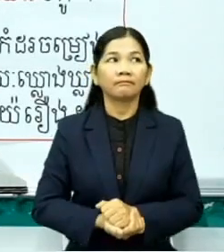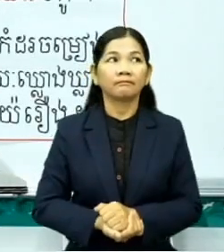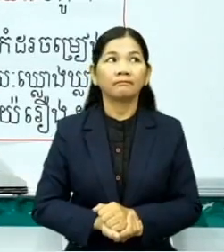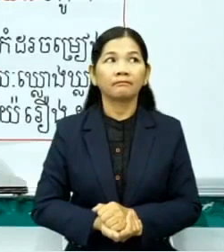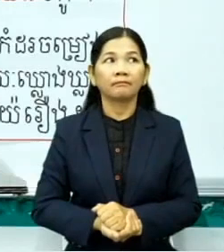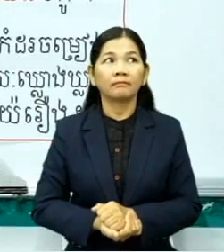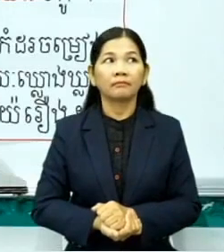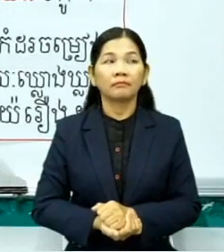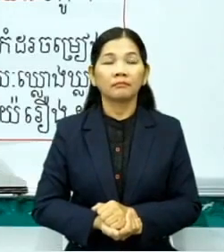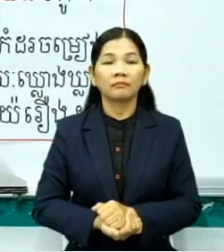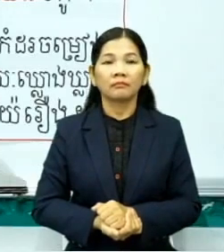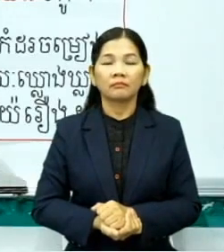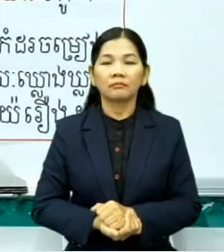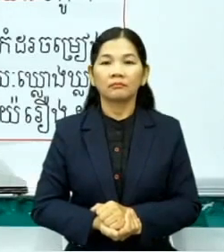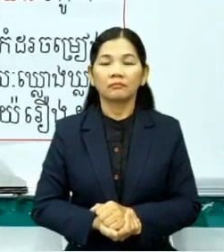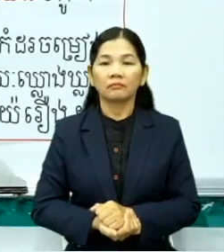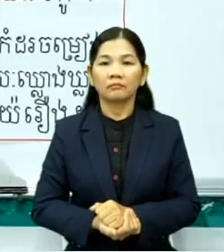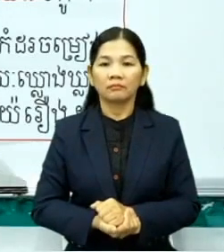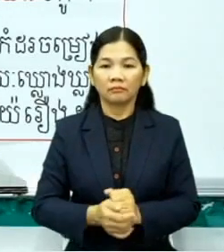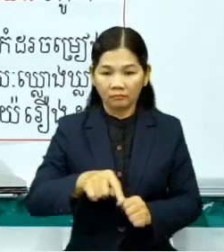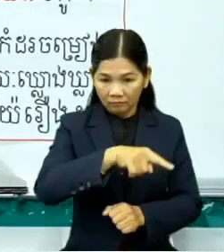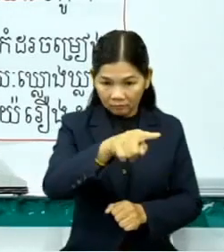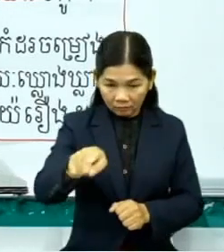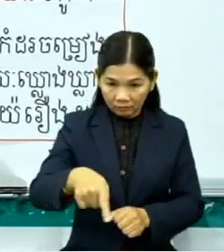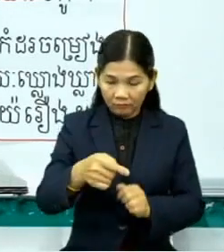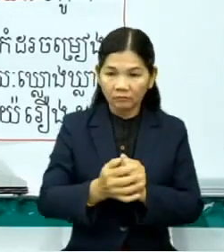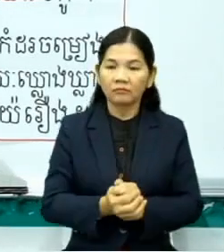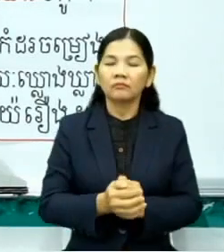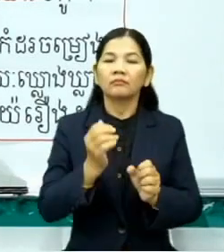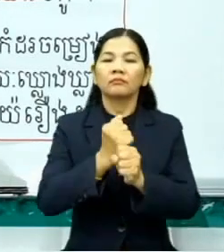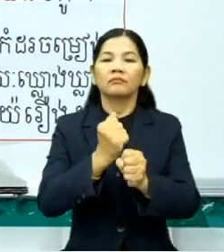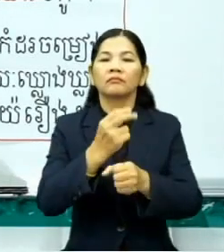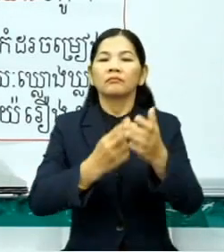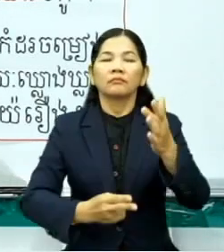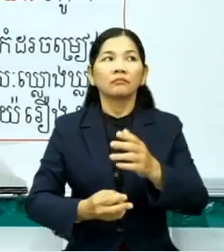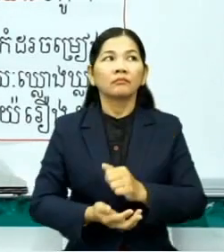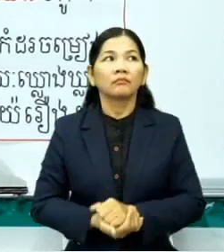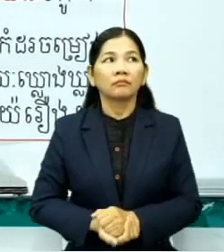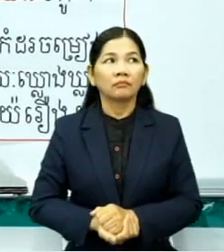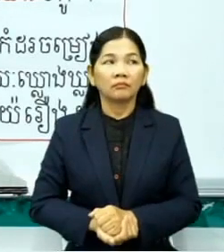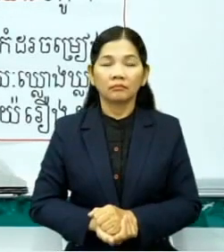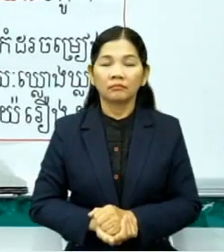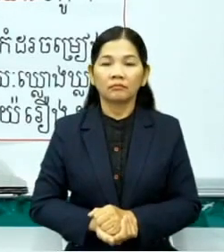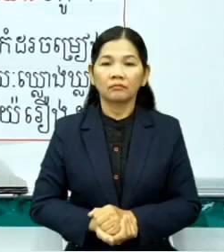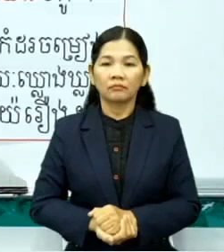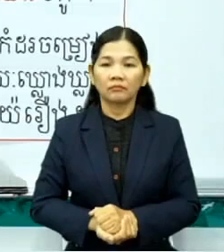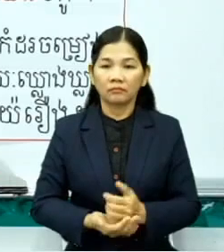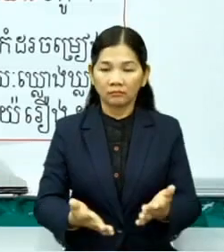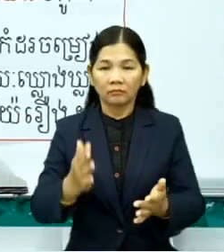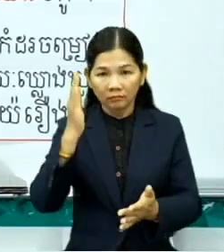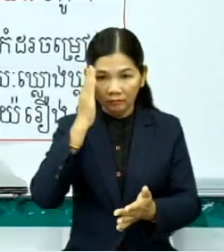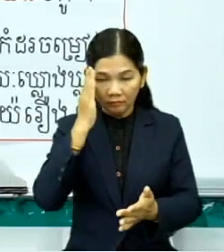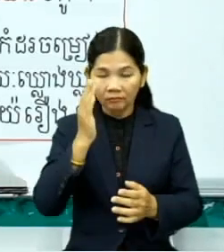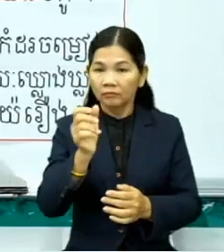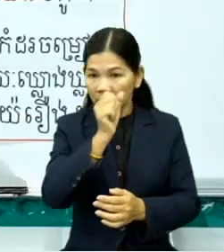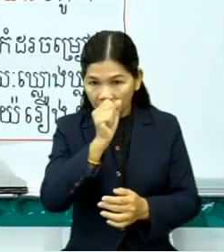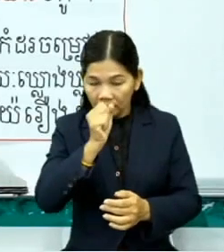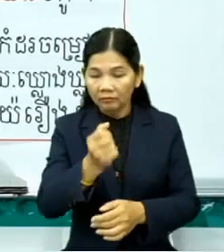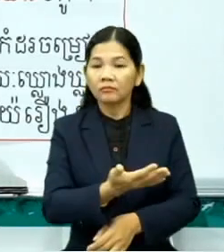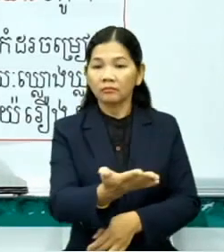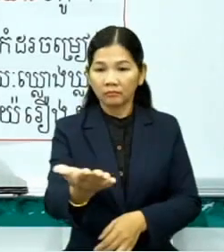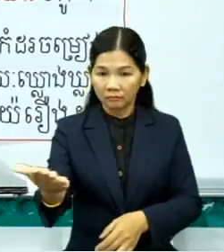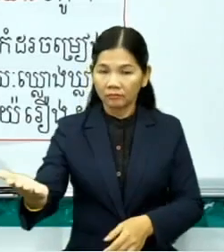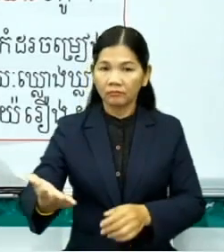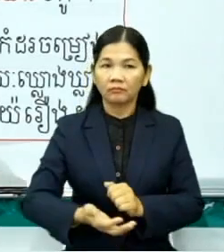chẳng con tặng ạc nế chà kê bà cung vùng phêng à dài nó sắp đập thù vậy tất cơ chà chẳng con tặng ạc nế con đè sắp đập á à dài nó con